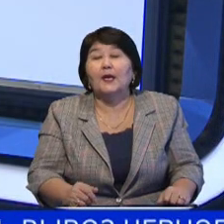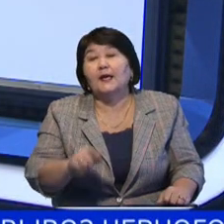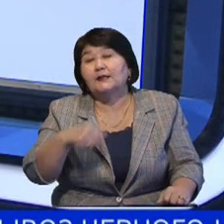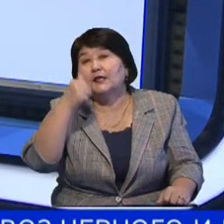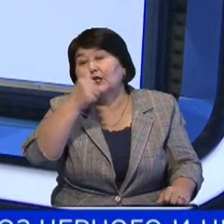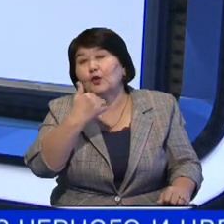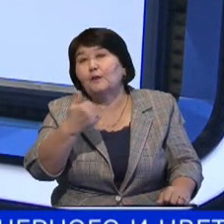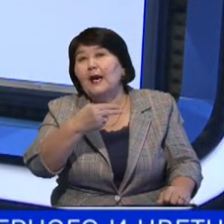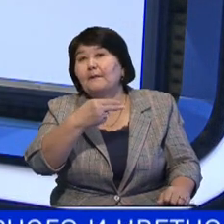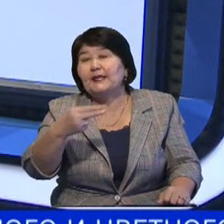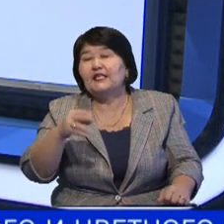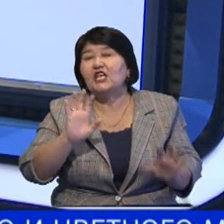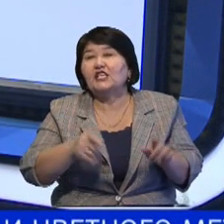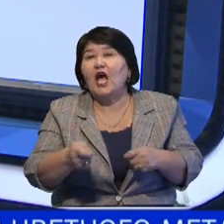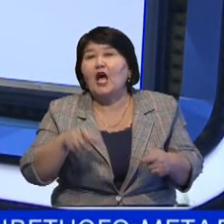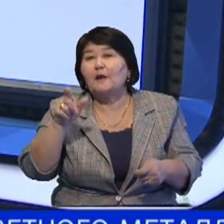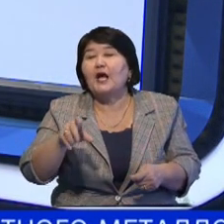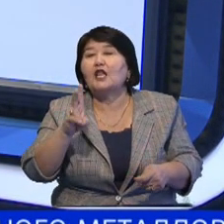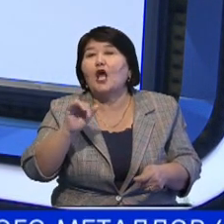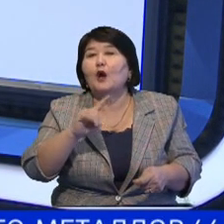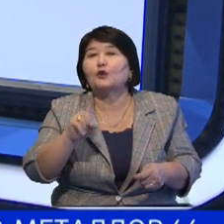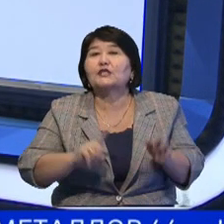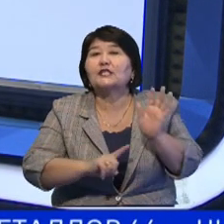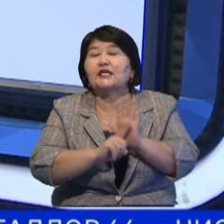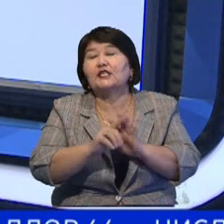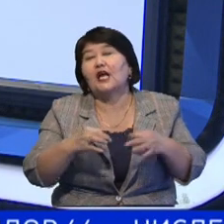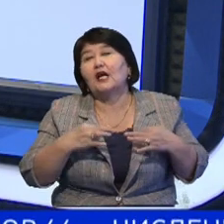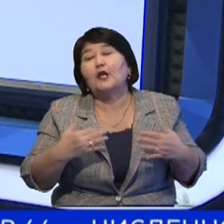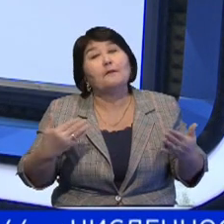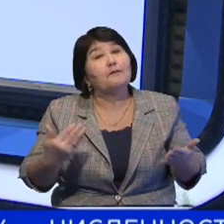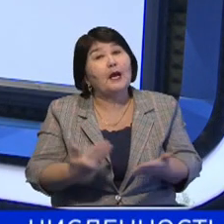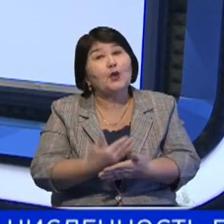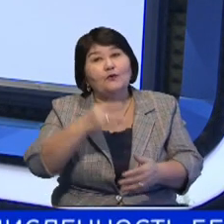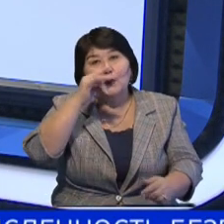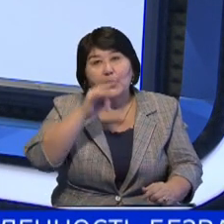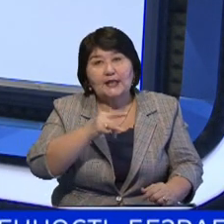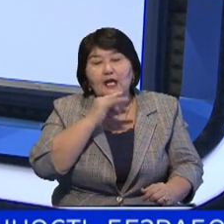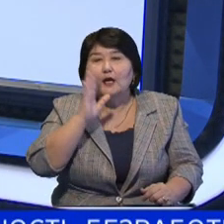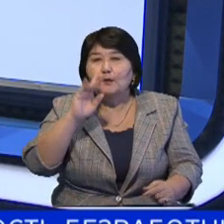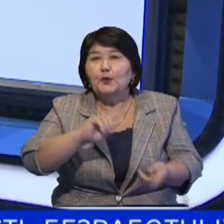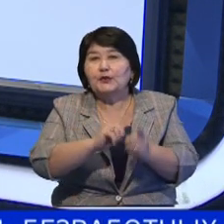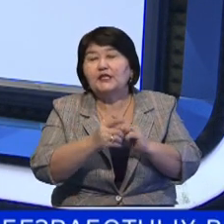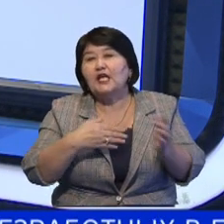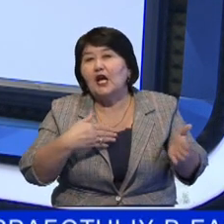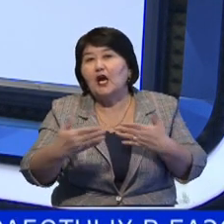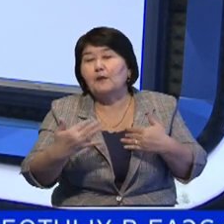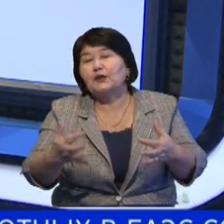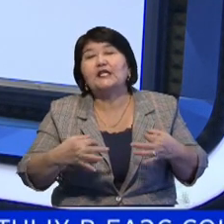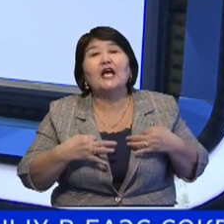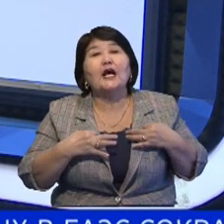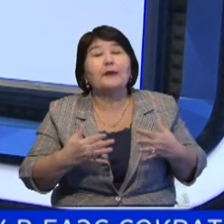с этого года по предложению президента наур начнут начнут отмечать по-новому Казахстане будут изменены подходы к его